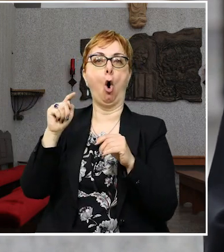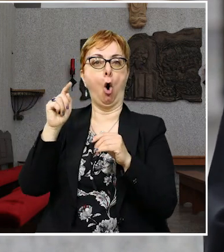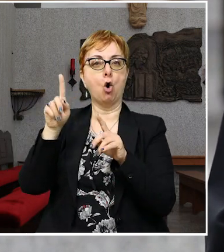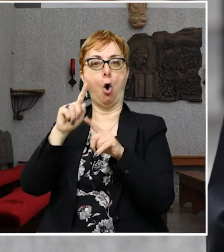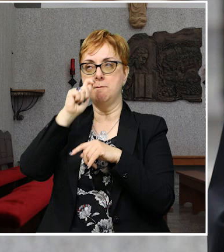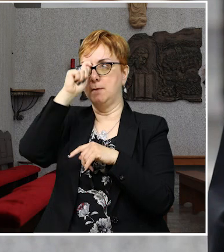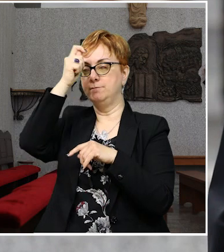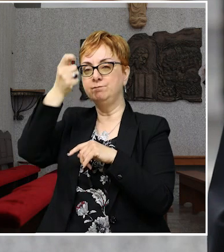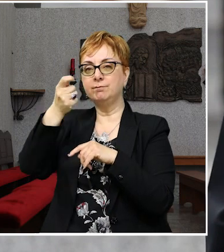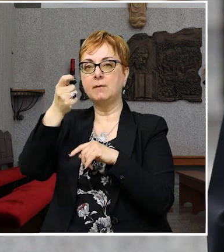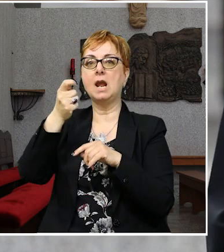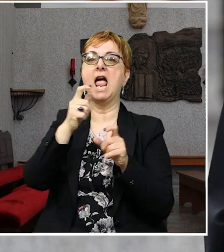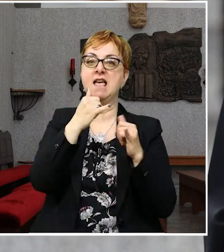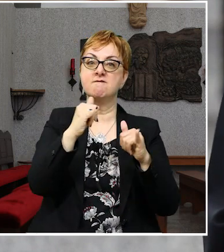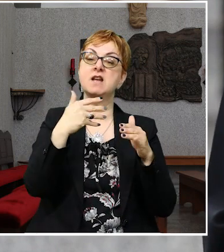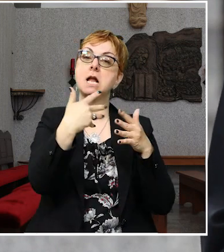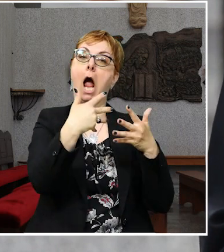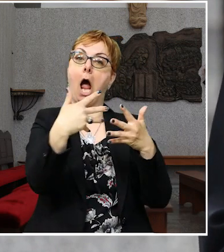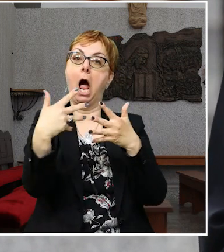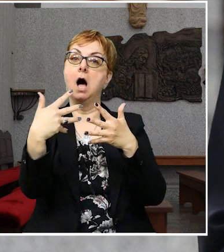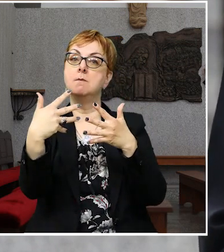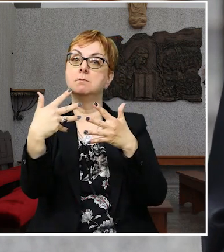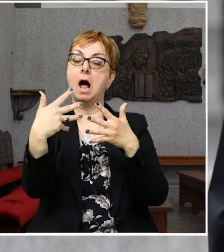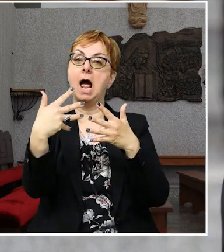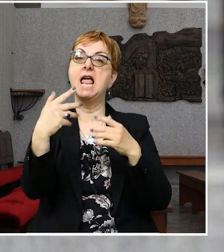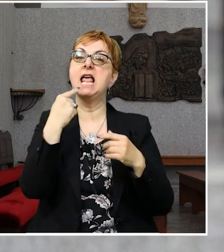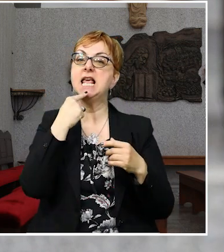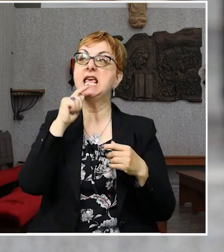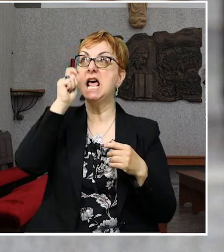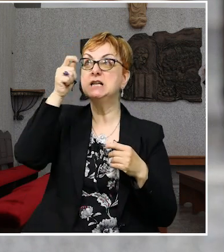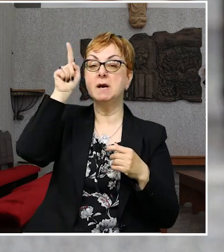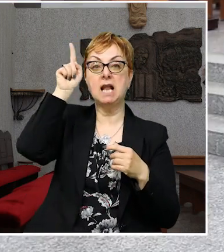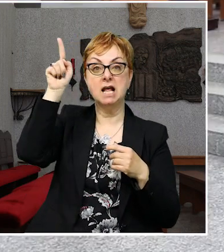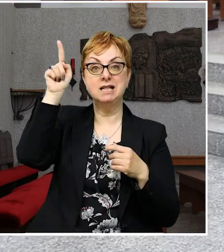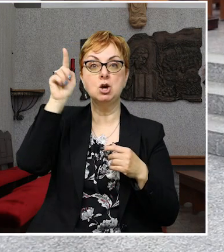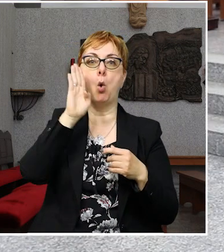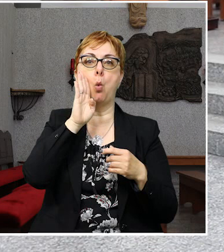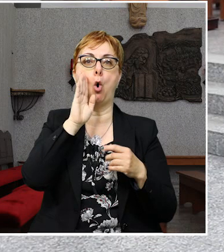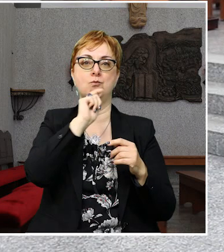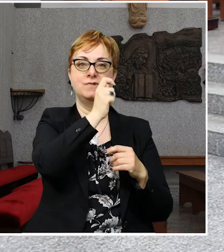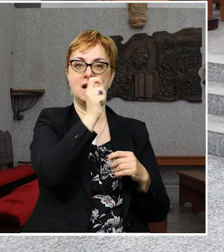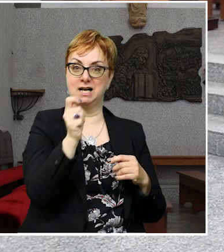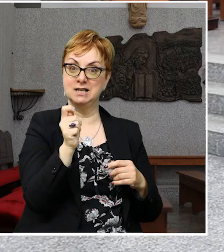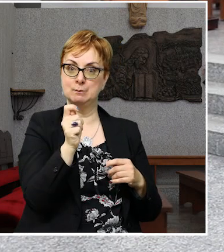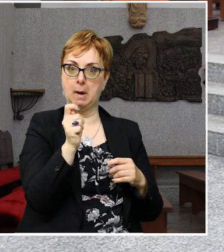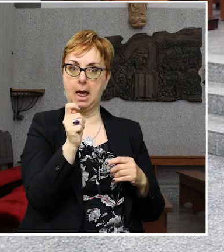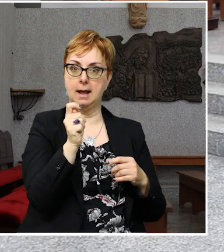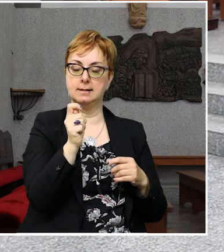figli, chi rispetta Dio rispetta gli esseri umani». San